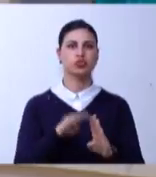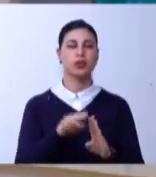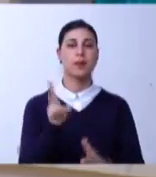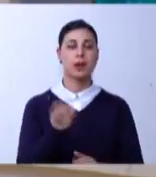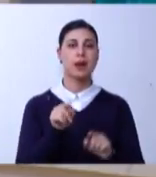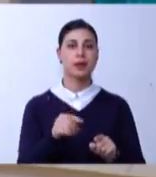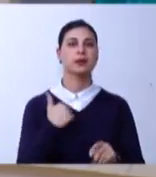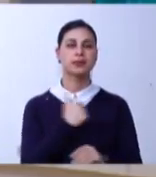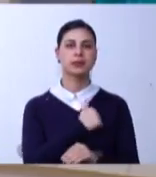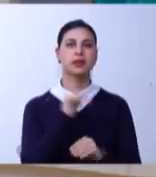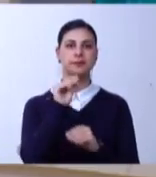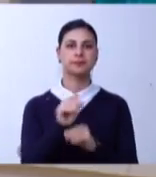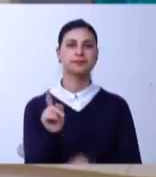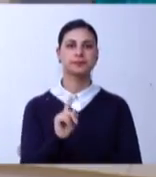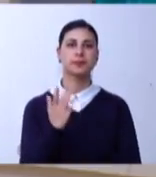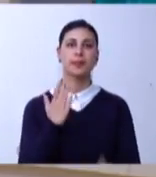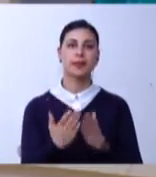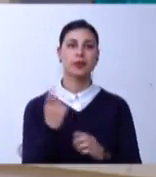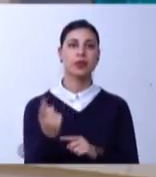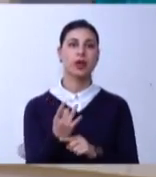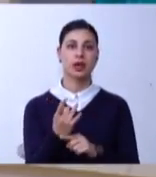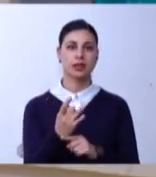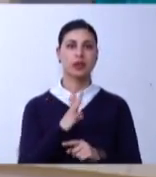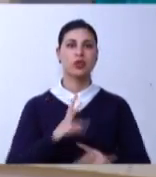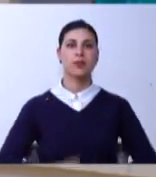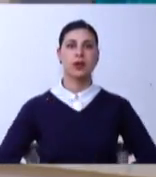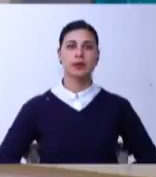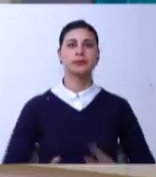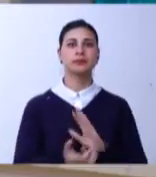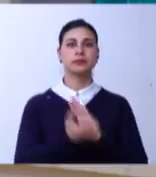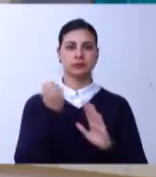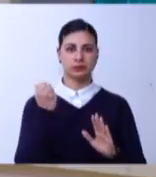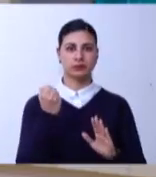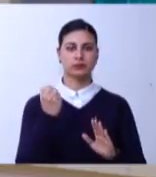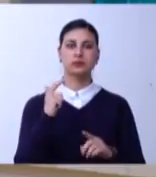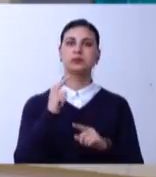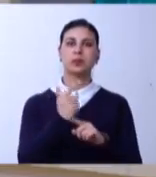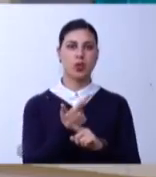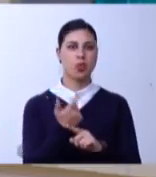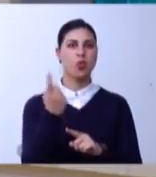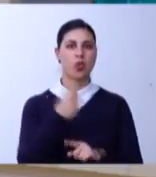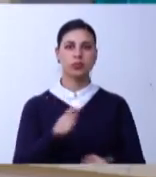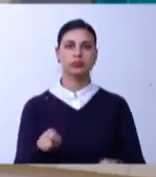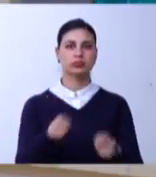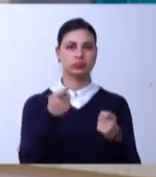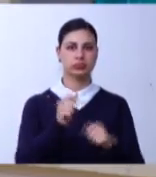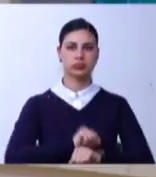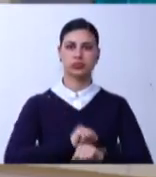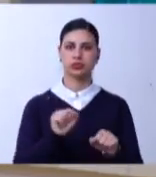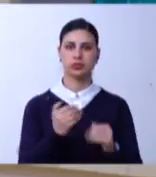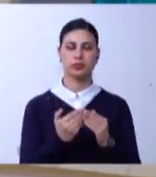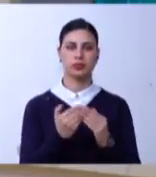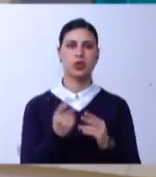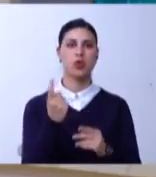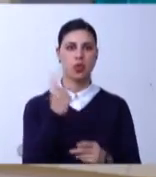თუმცა აქვე მინდა აღნიშნო, რომ თუ ერთხელ მოხსნით პამპერს, საფენს არ არის სასურველი, რომ